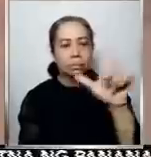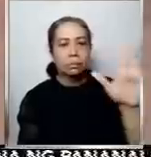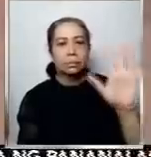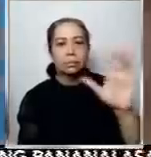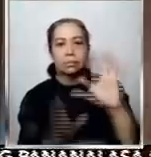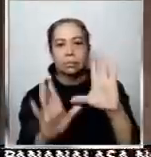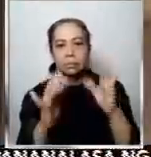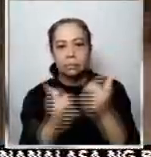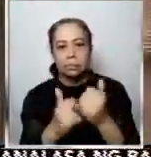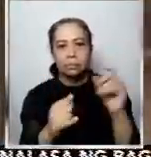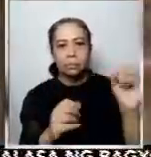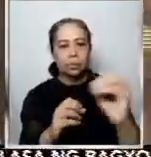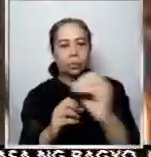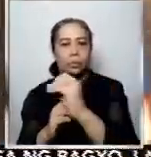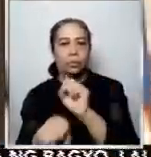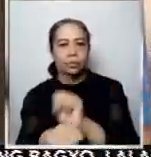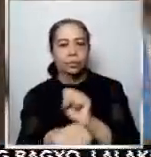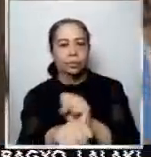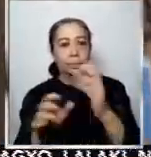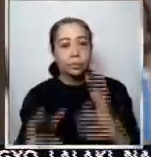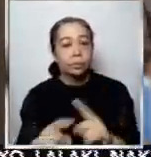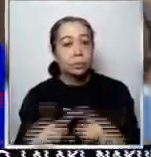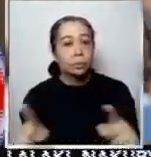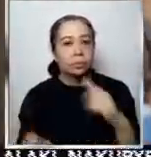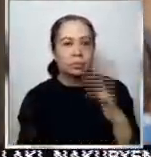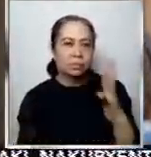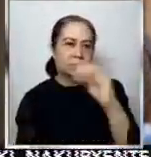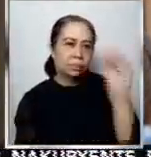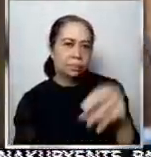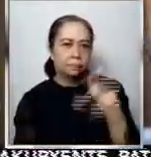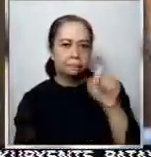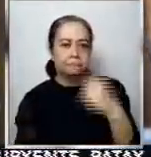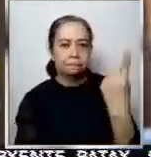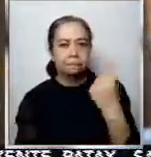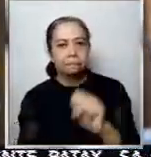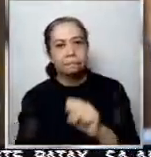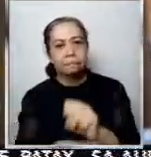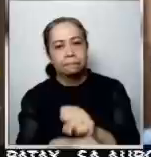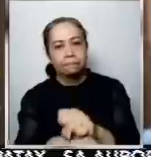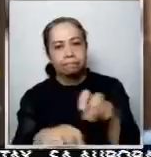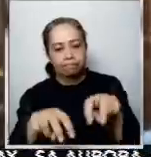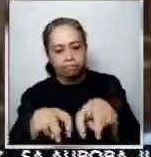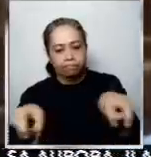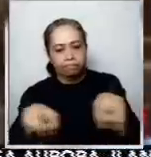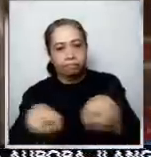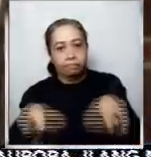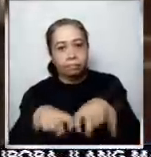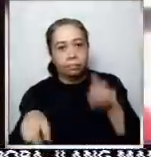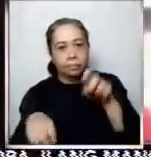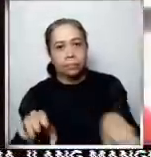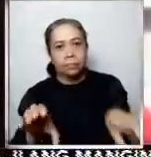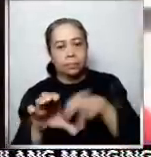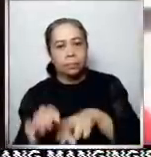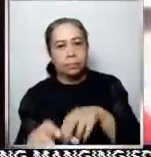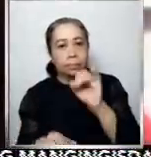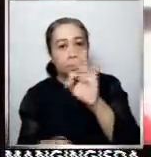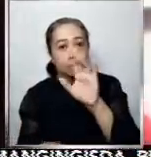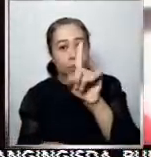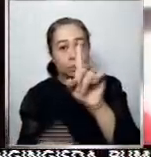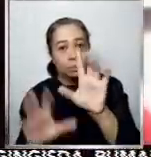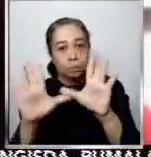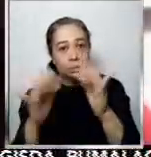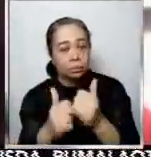mga tabuhan. Pero 50% lang dapat ng seating capacity ang isasakay nila. Kung ang isang kumpanya ay walang